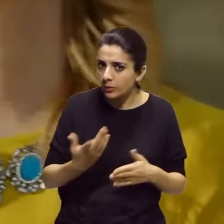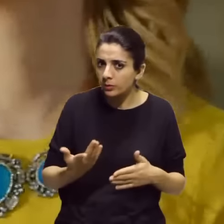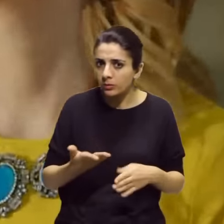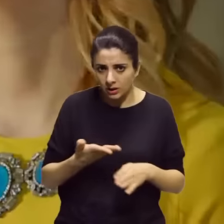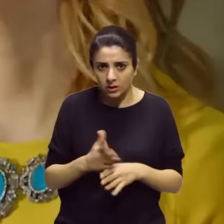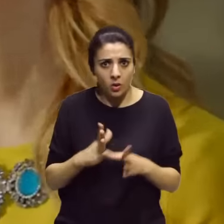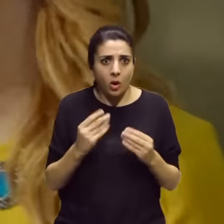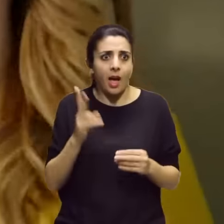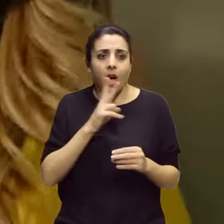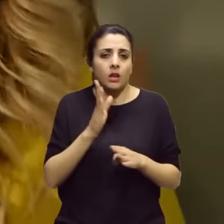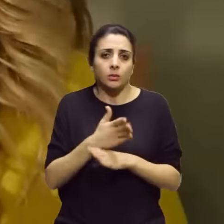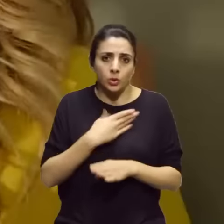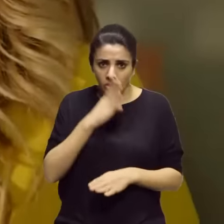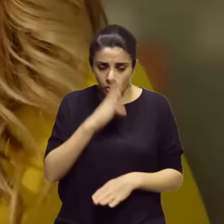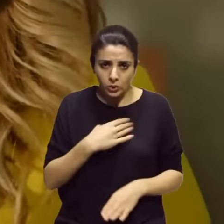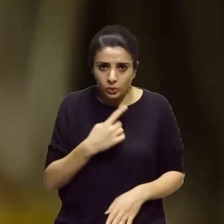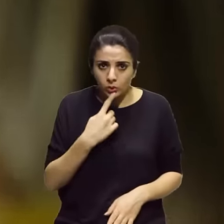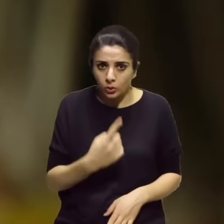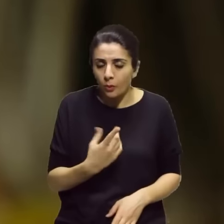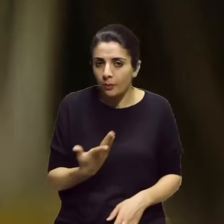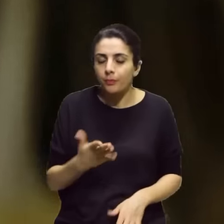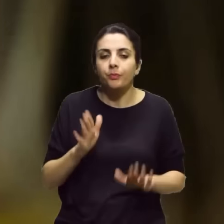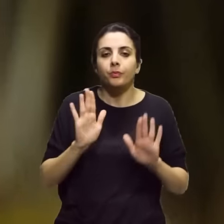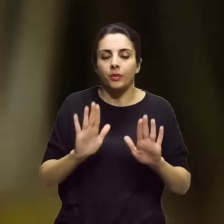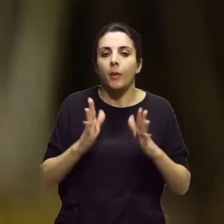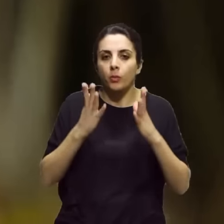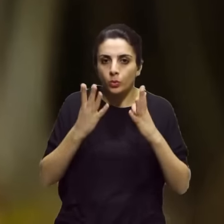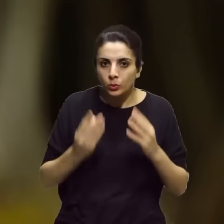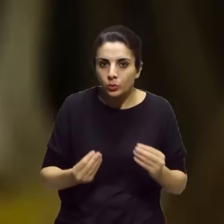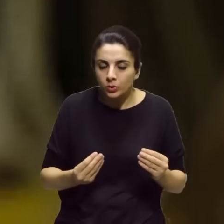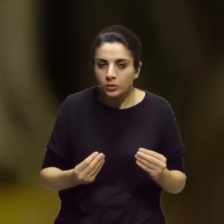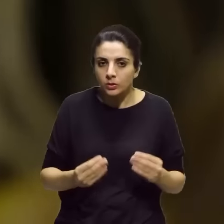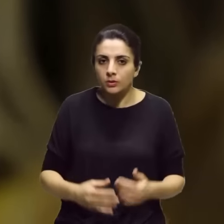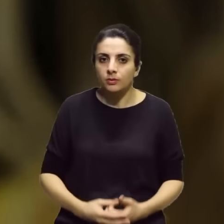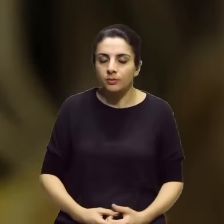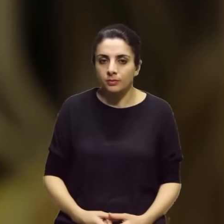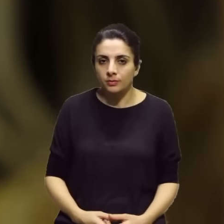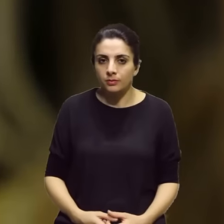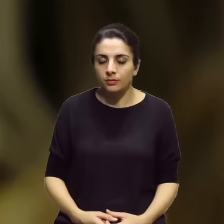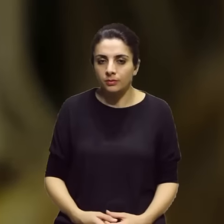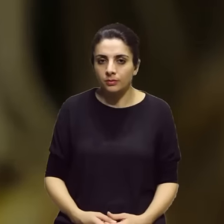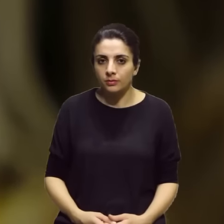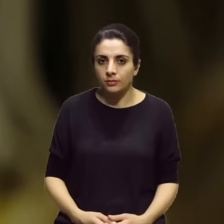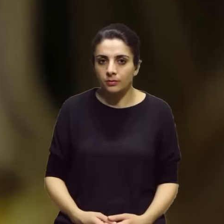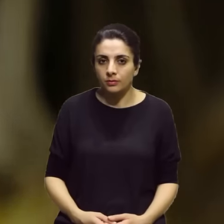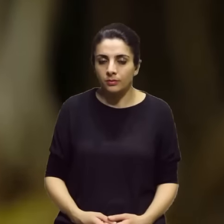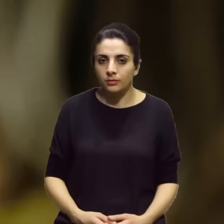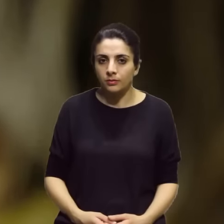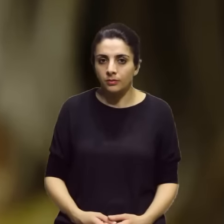Ya niye gülüyorsun? Çok ciddiyim. Peki. Tarık gergin, kendini